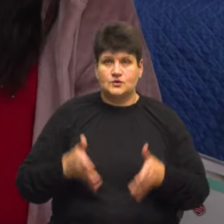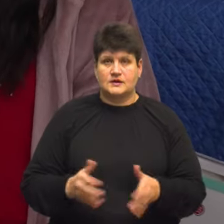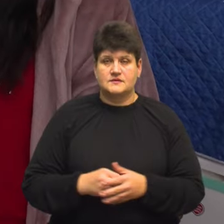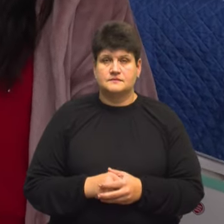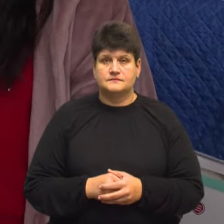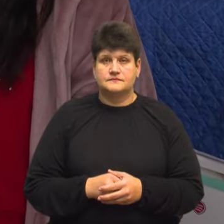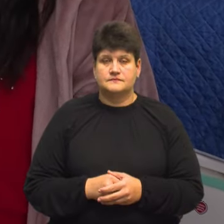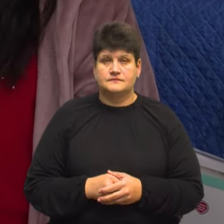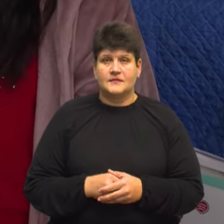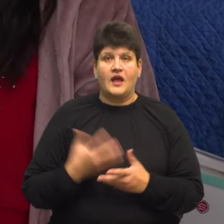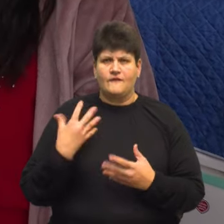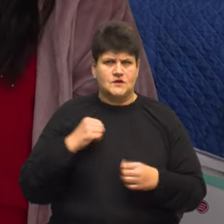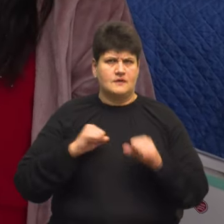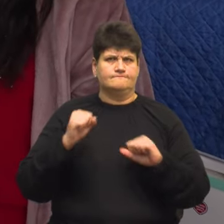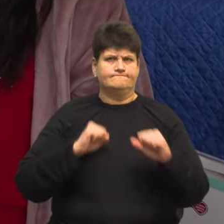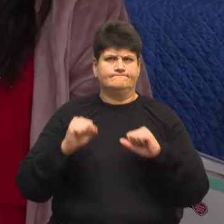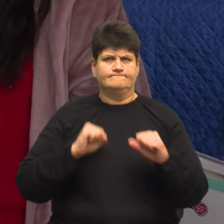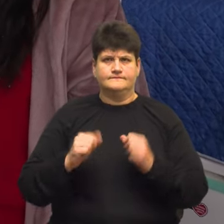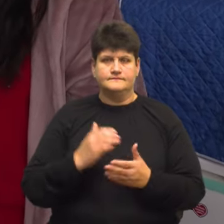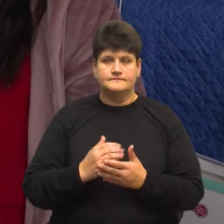і вже бушує.